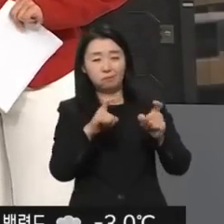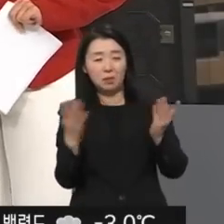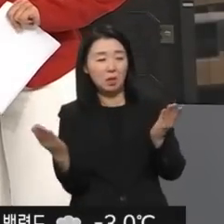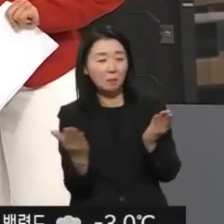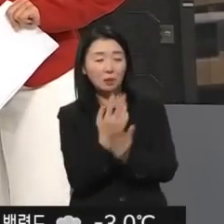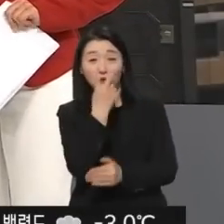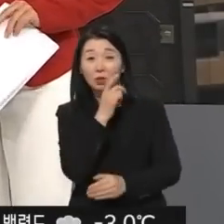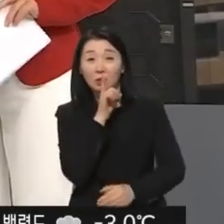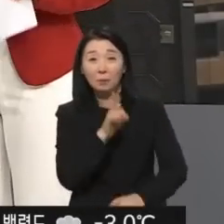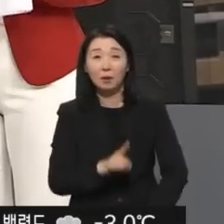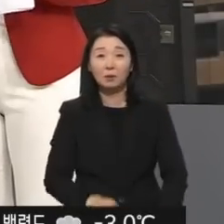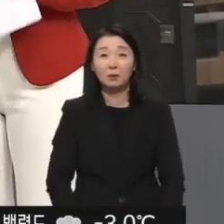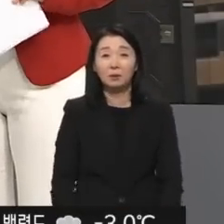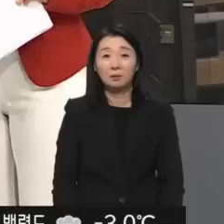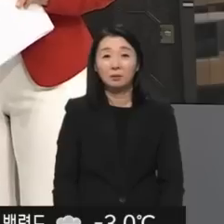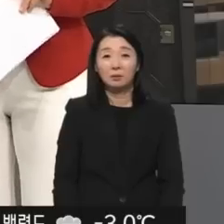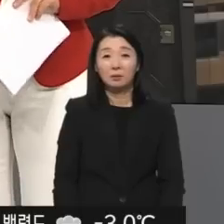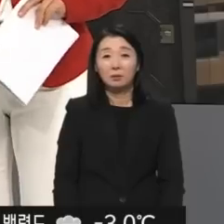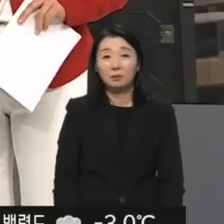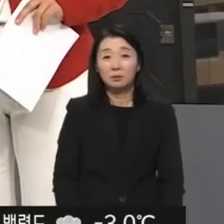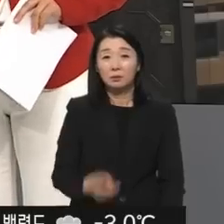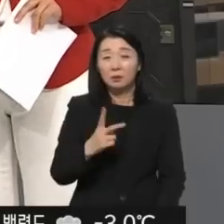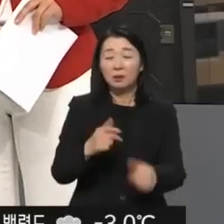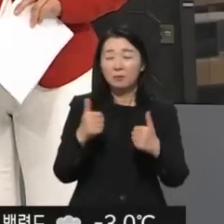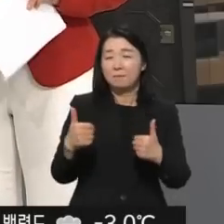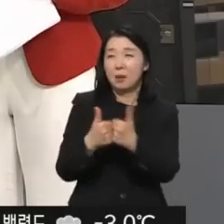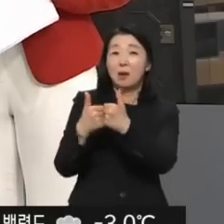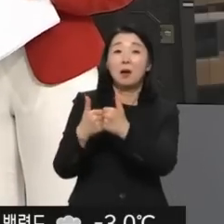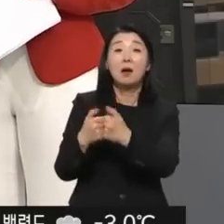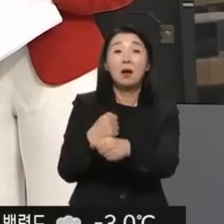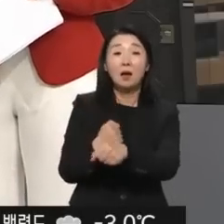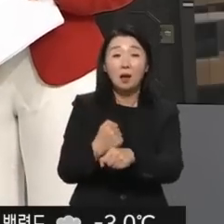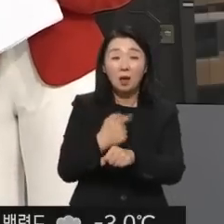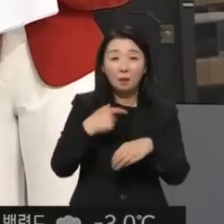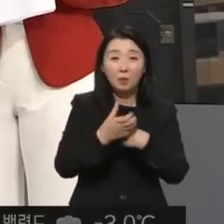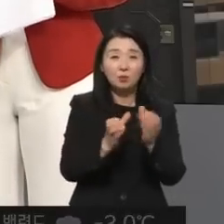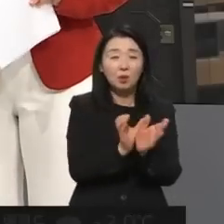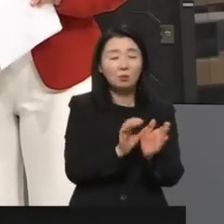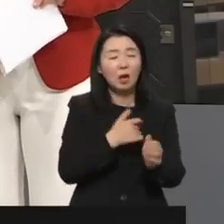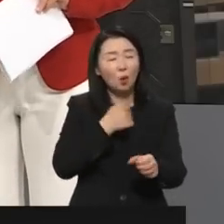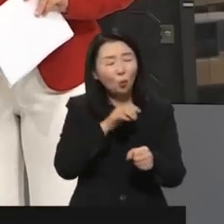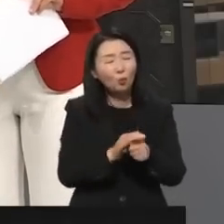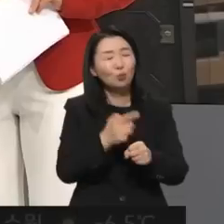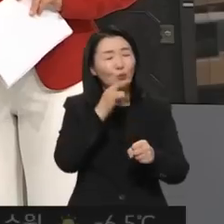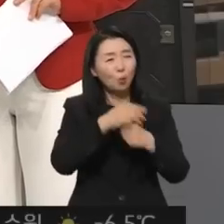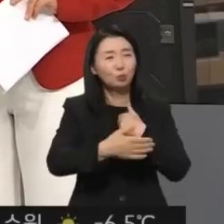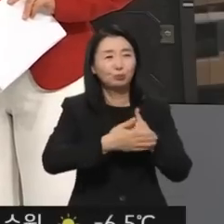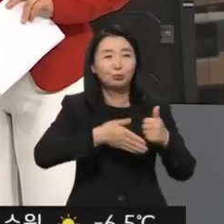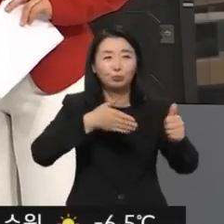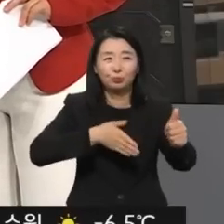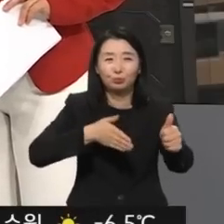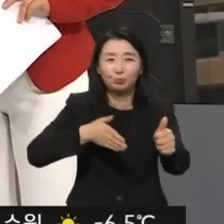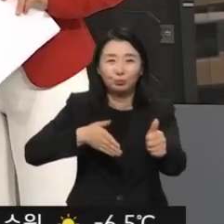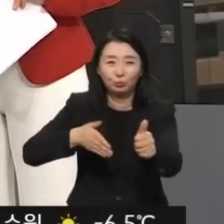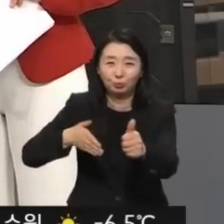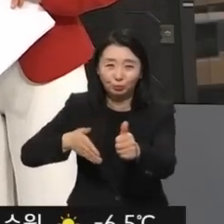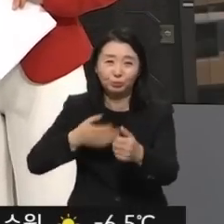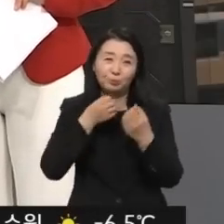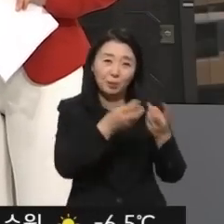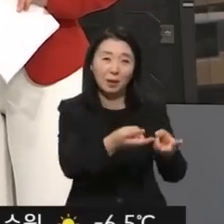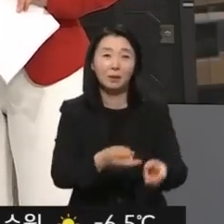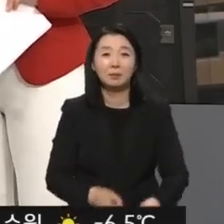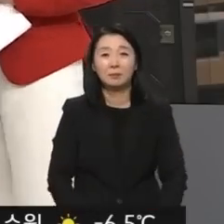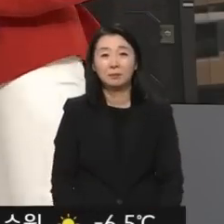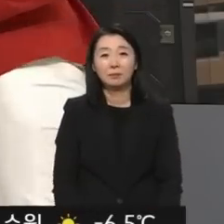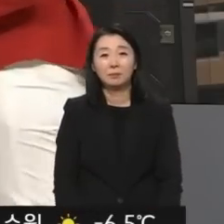이런 주장도 폈습니다. 무도한 검찰에 맞서겠다면서 민주당 의원들에게 억울하다, 지지를 호소하는 친전도 보냈다고